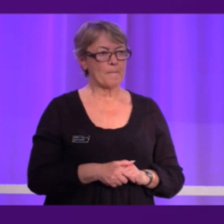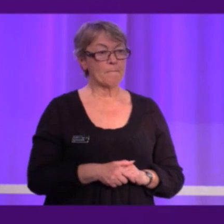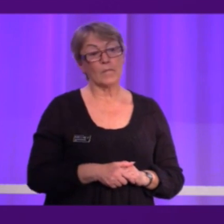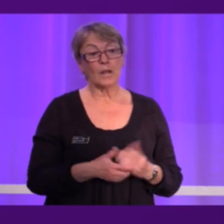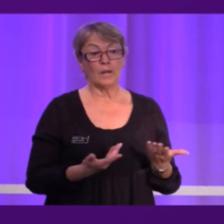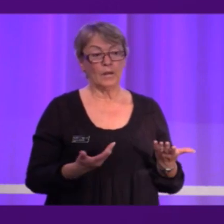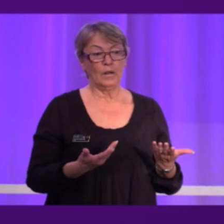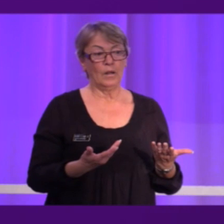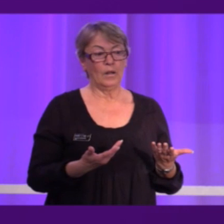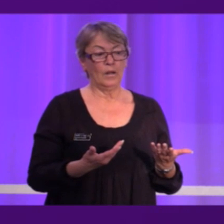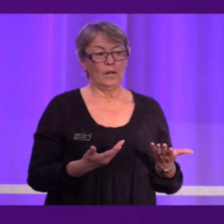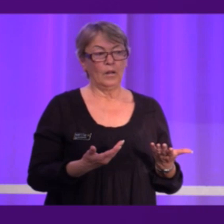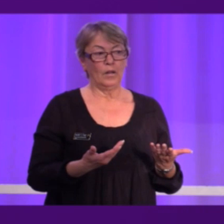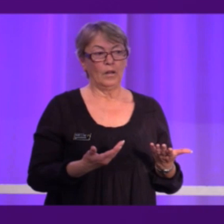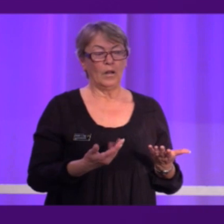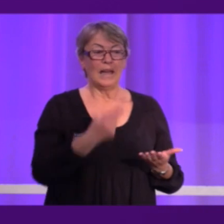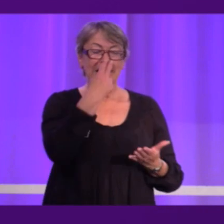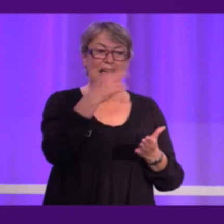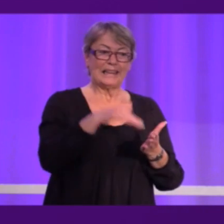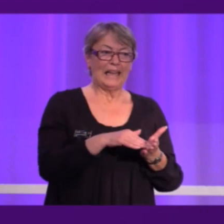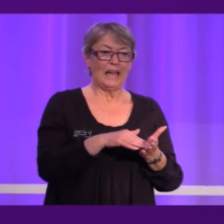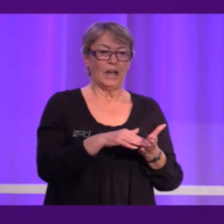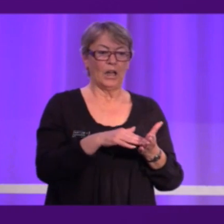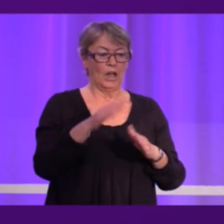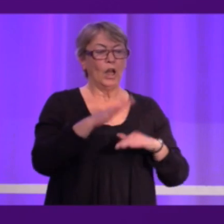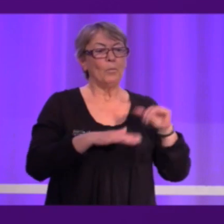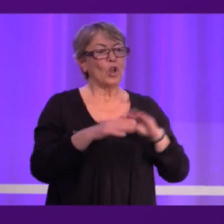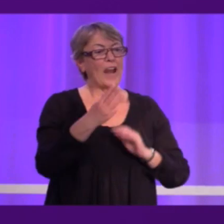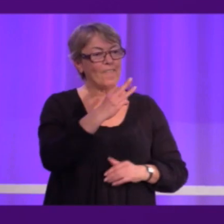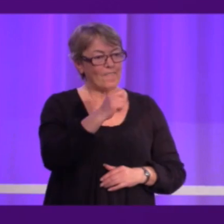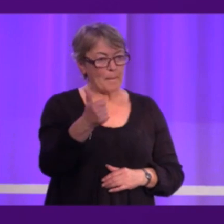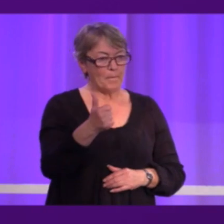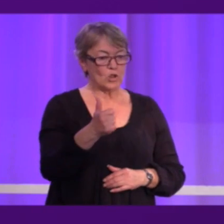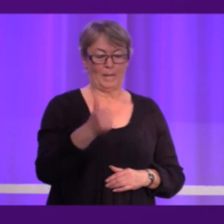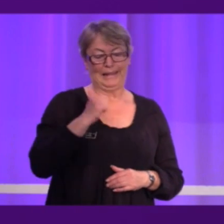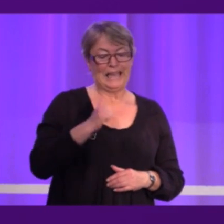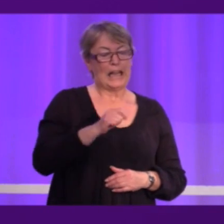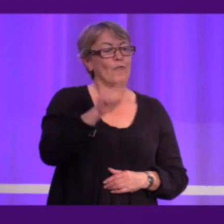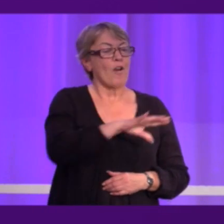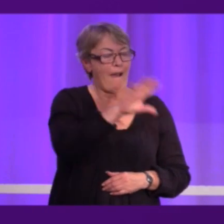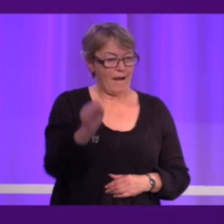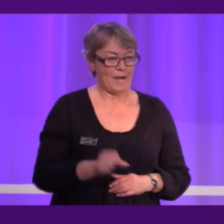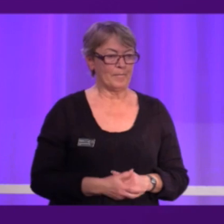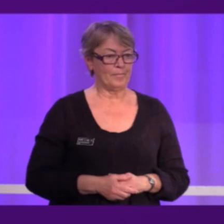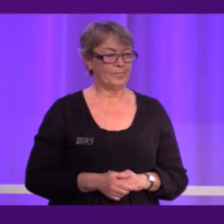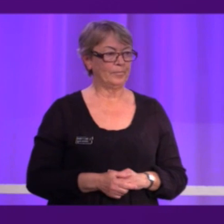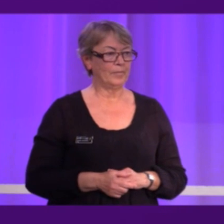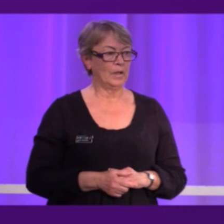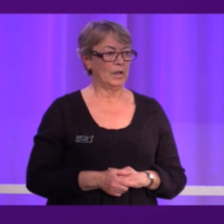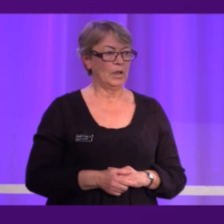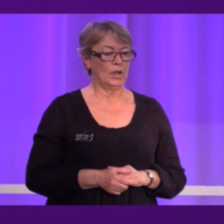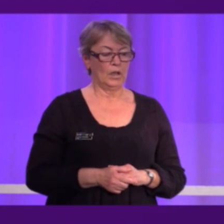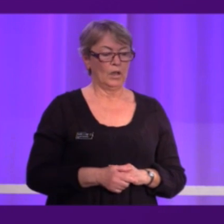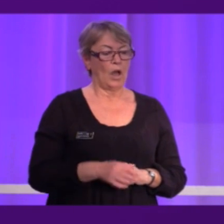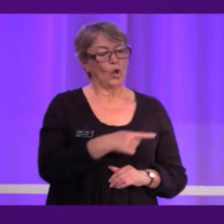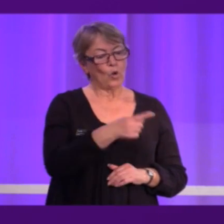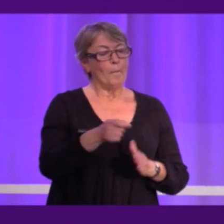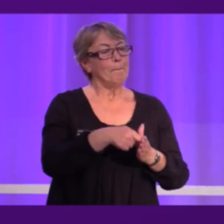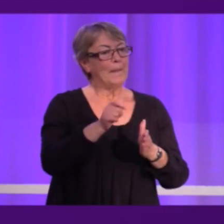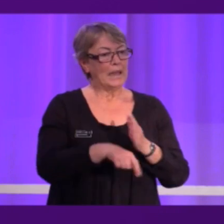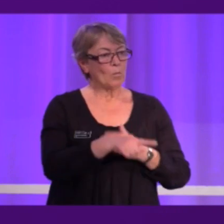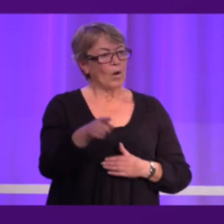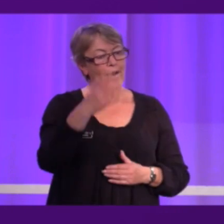Och ja, såklart att se till att bygga en webb som är tillgänglig för alla. Att de